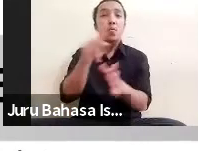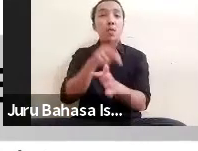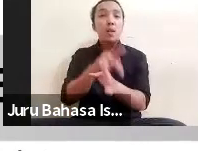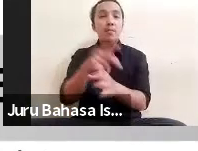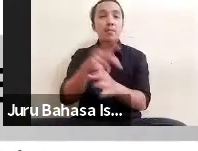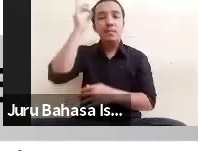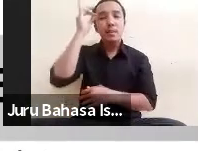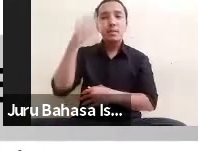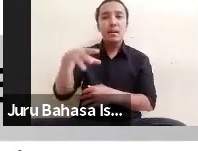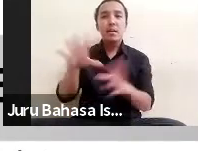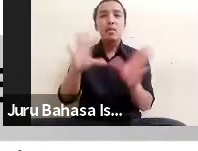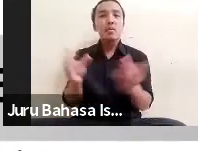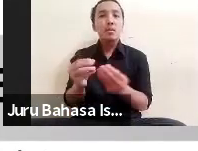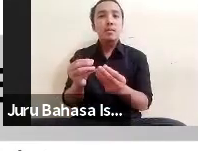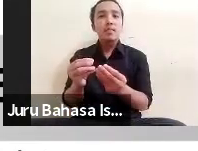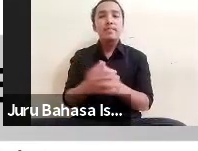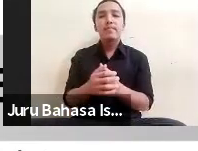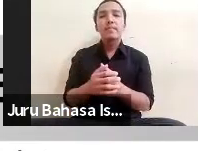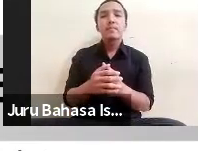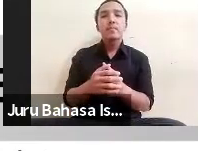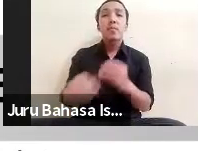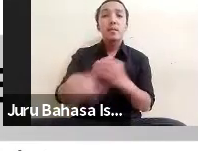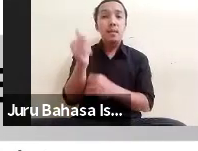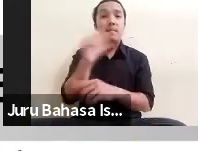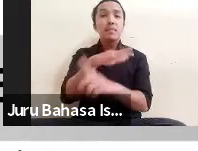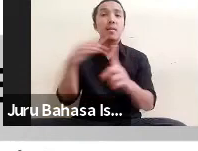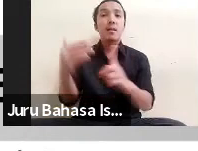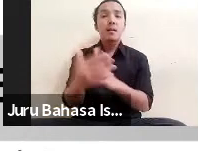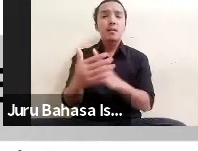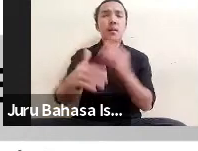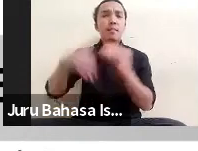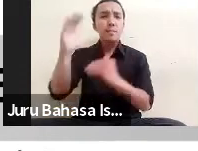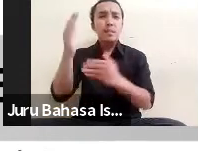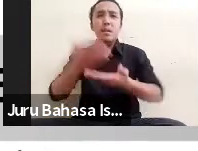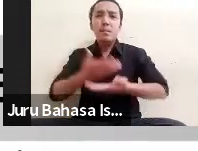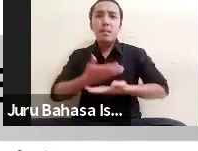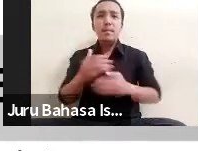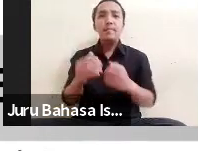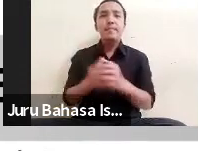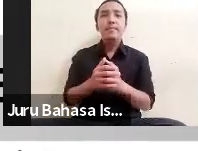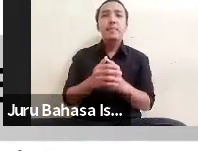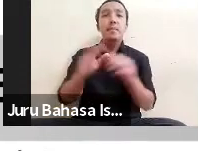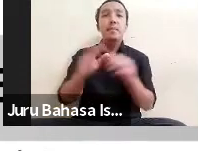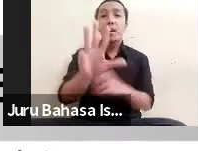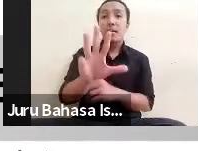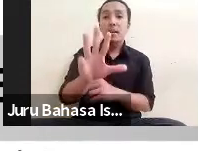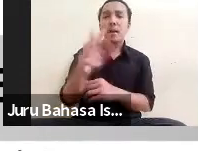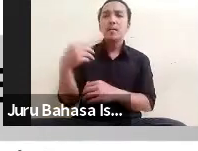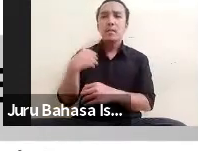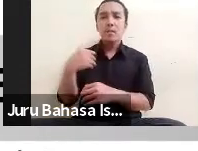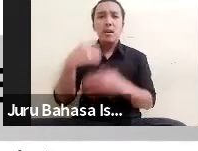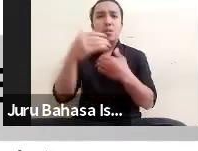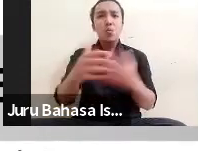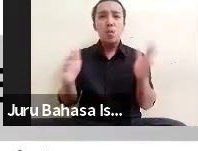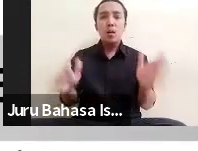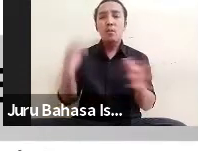agar masyarakat menjadi lebih menerima difabel. Dan indikator yang ke-9 adalah adanya ruang untuk